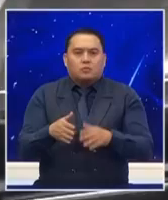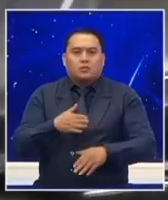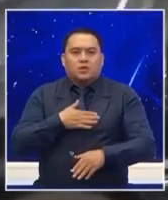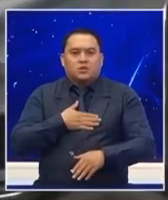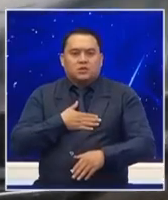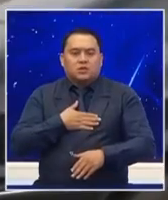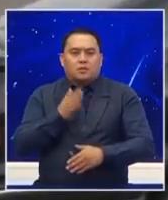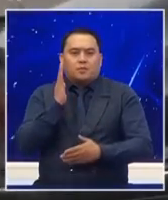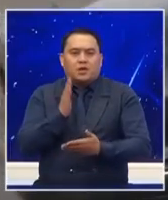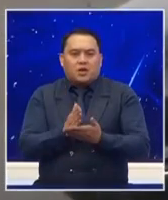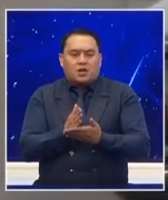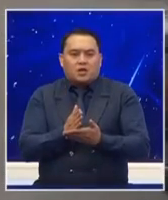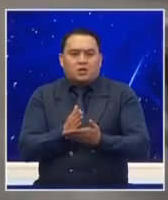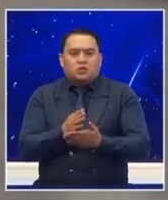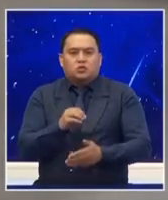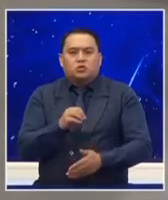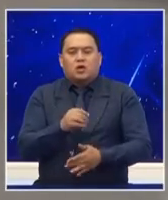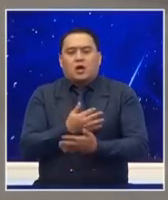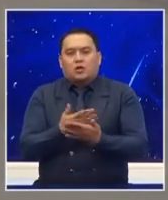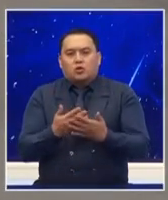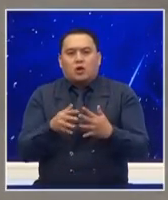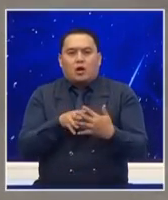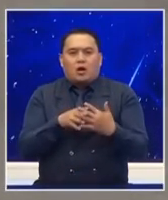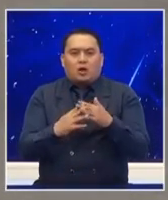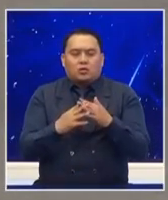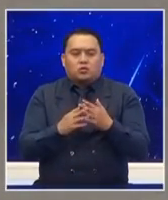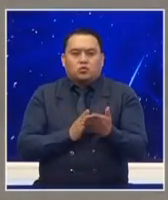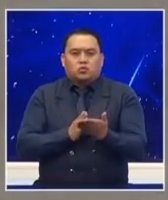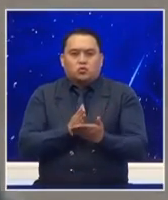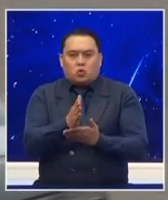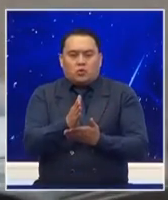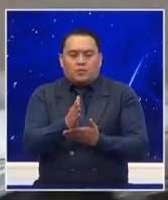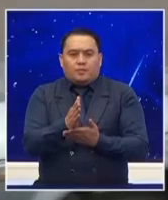артымда тіке кететін Жомарт, Береке, Ашбұлақ ауылдарына кететін